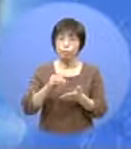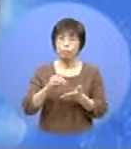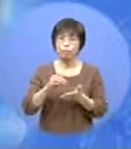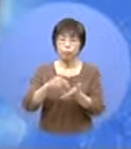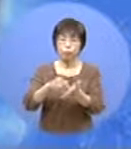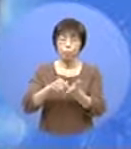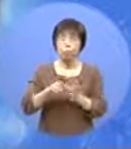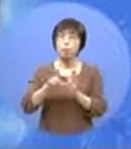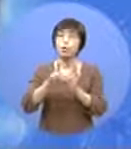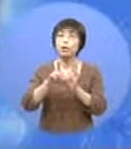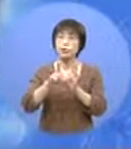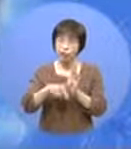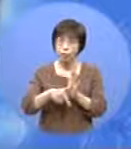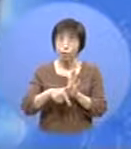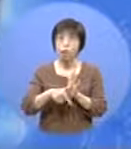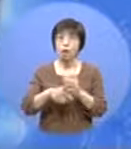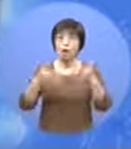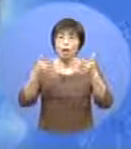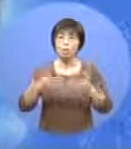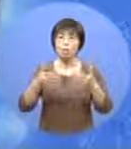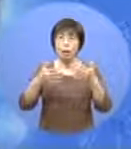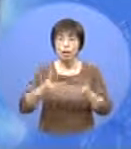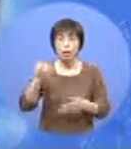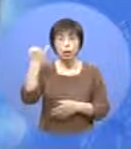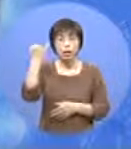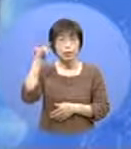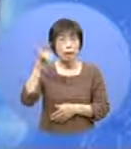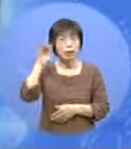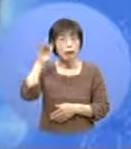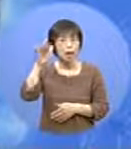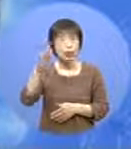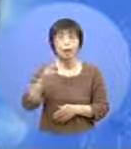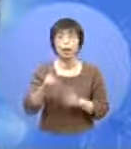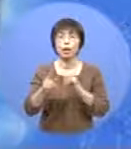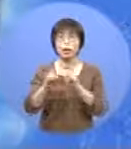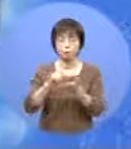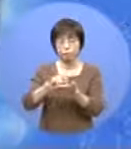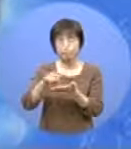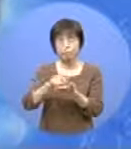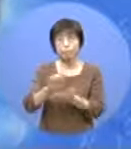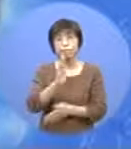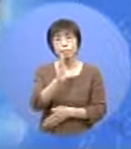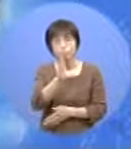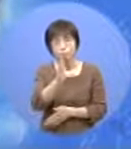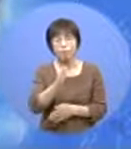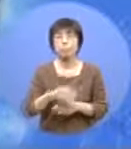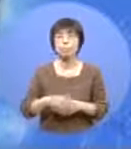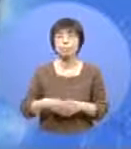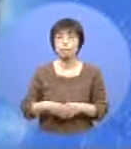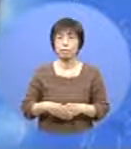際にも番組へのご意見、ご感想など一言メッセージをお願いします。